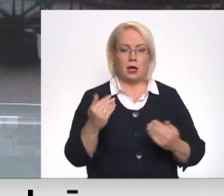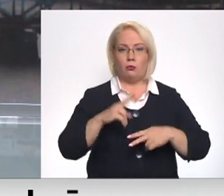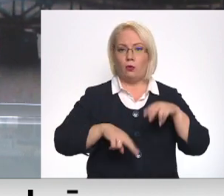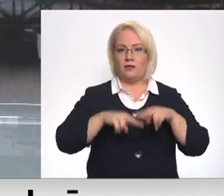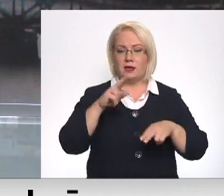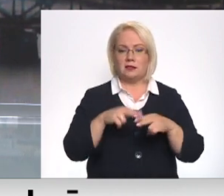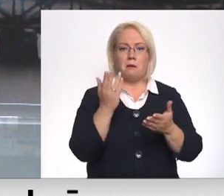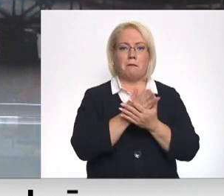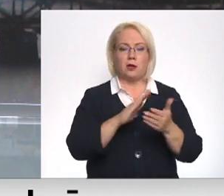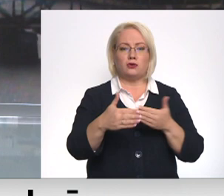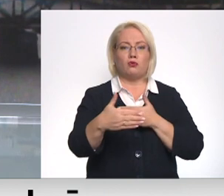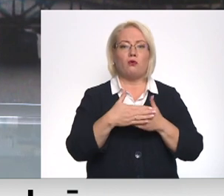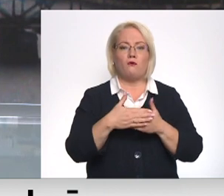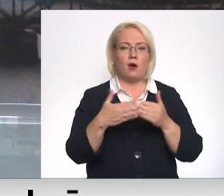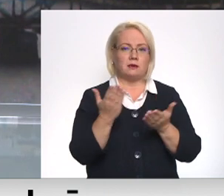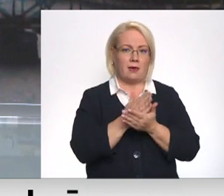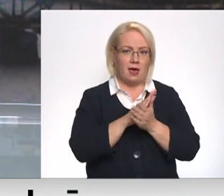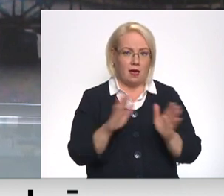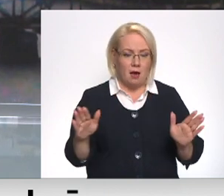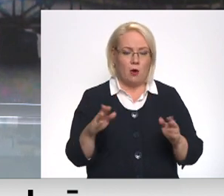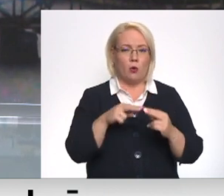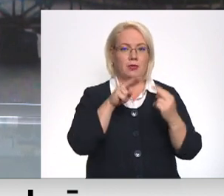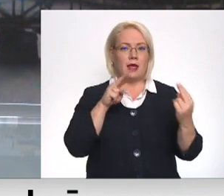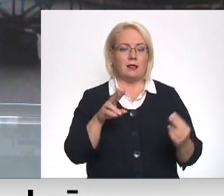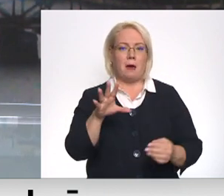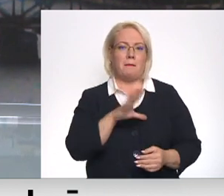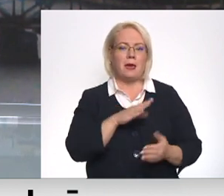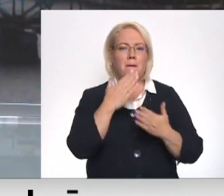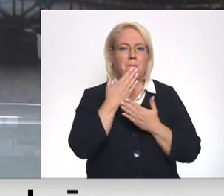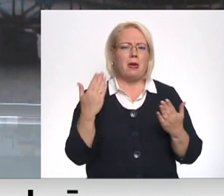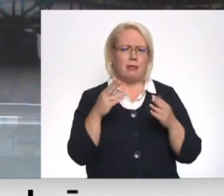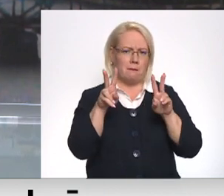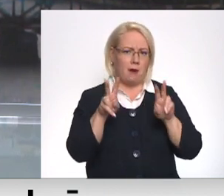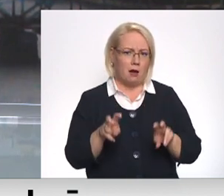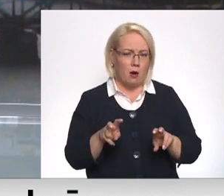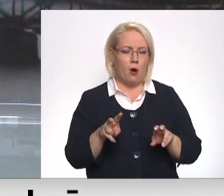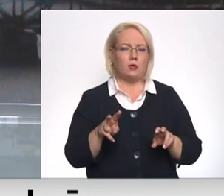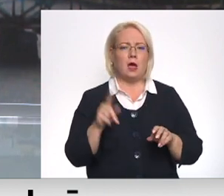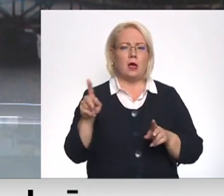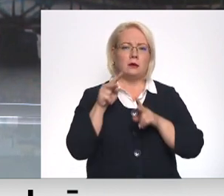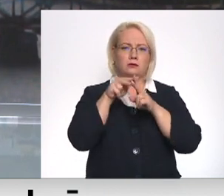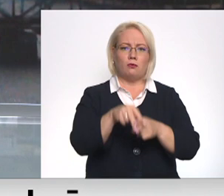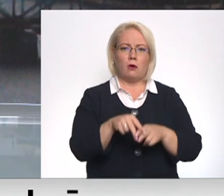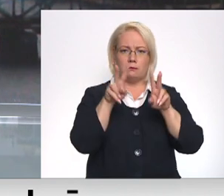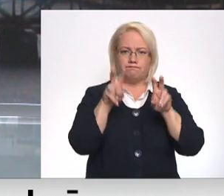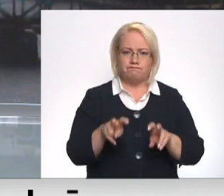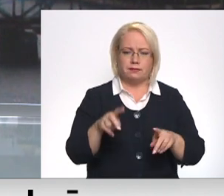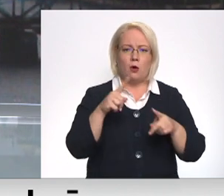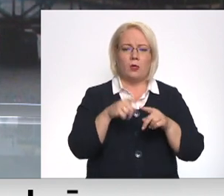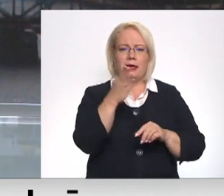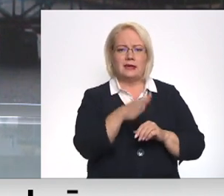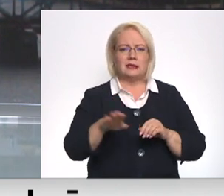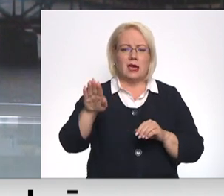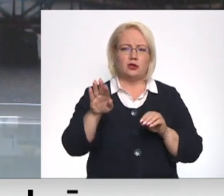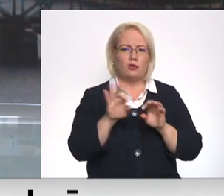būvniecība beidzot tuvojas noslēgumam un šodien tiltam tika veikta galīgā pārbaude, proti slogošana un izlieču